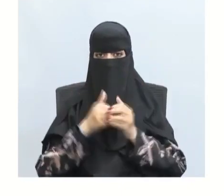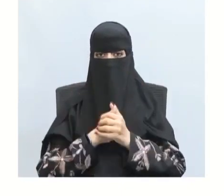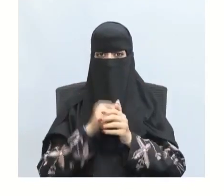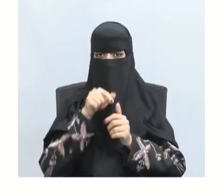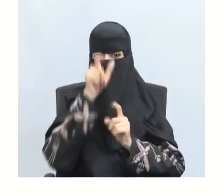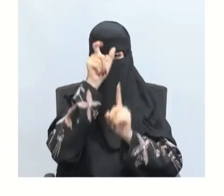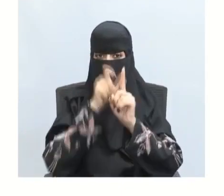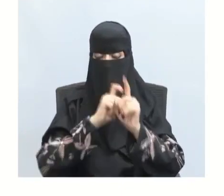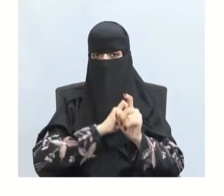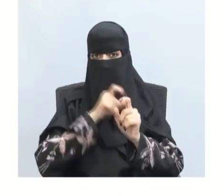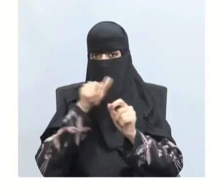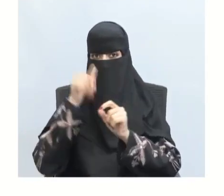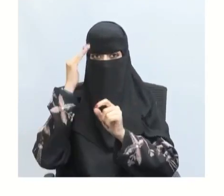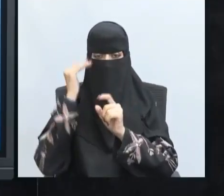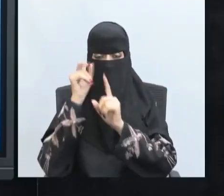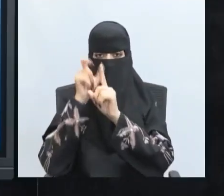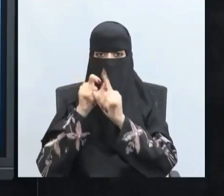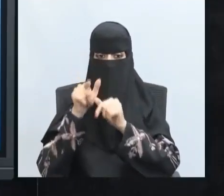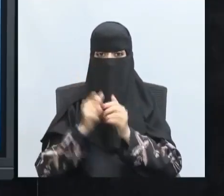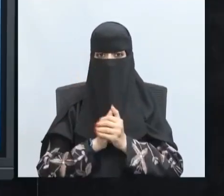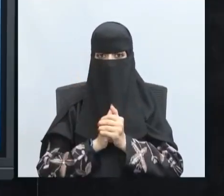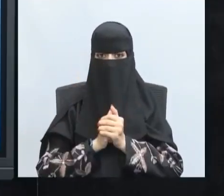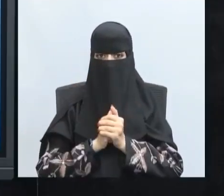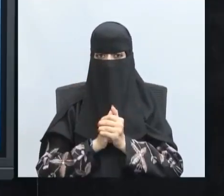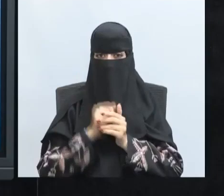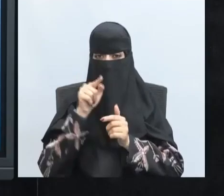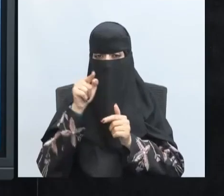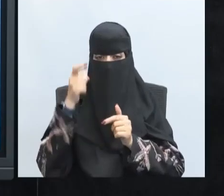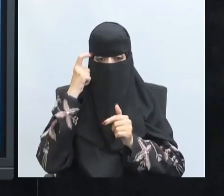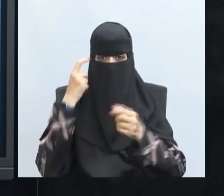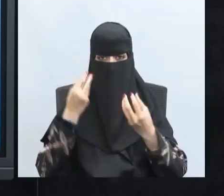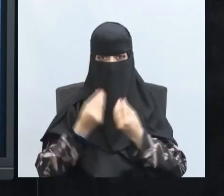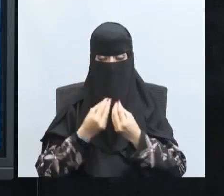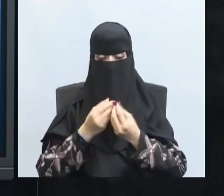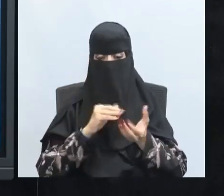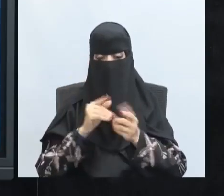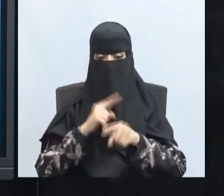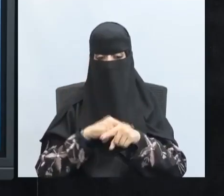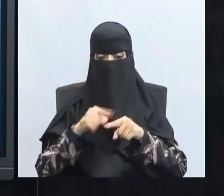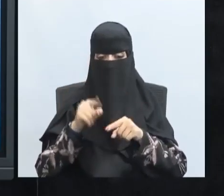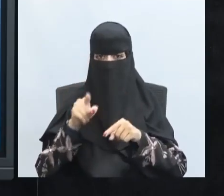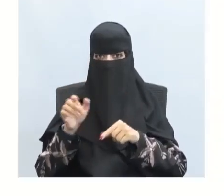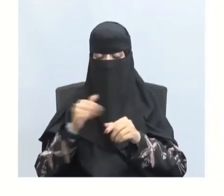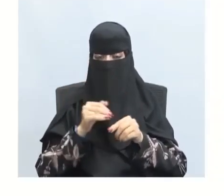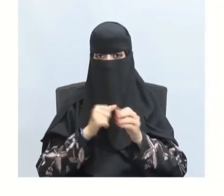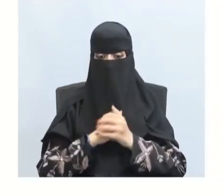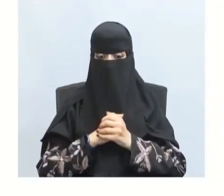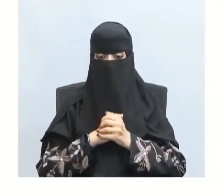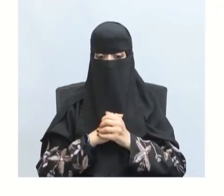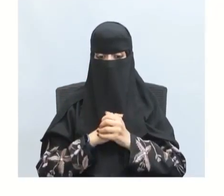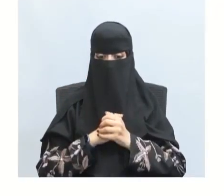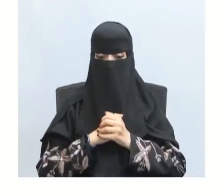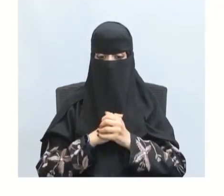عزيزي الطالب عزيزتي الطالبه دعونا نتعرف سويا الى هذه